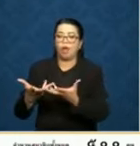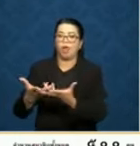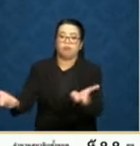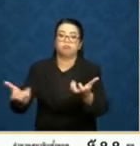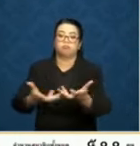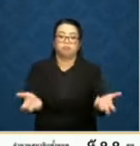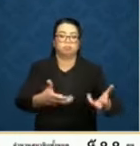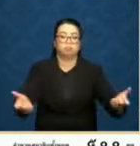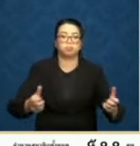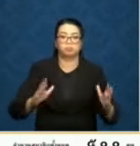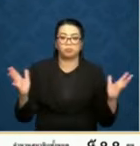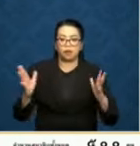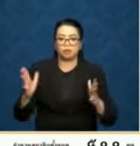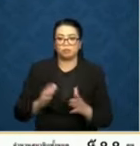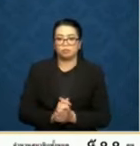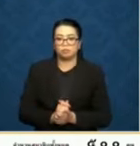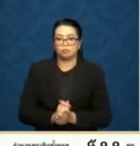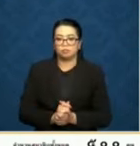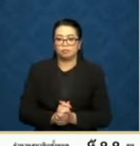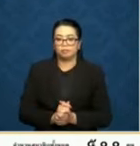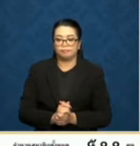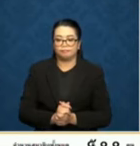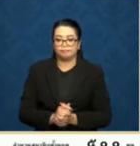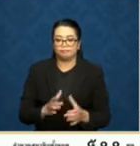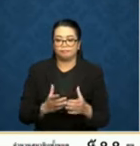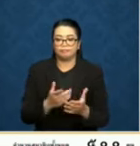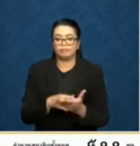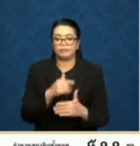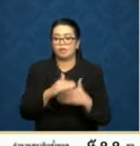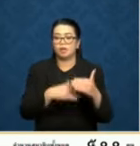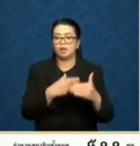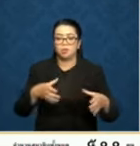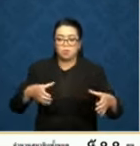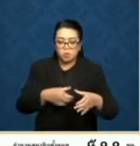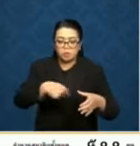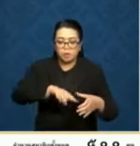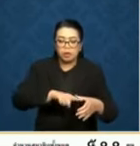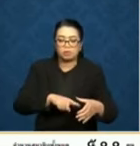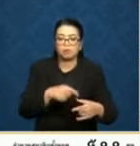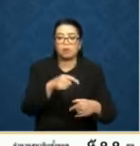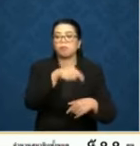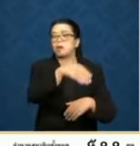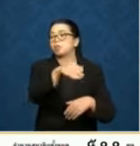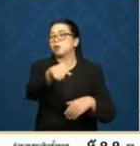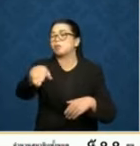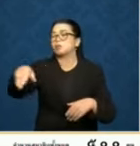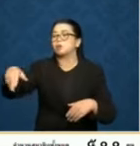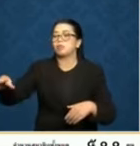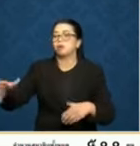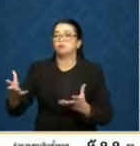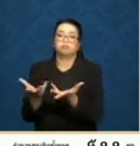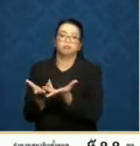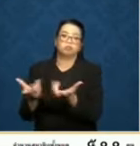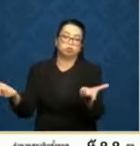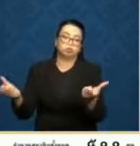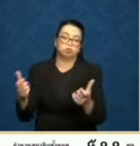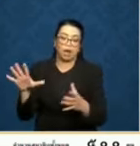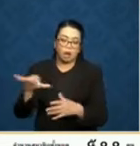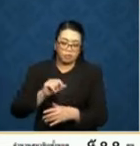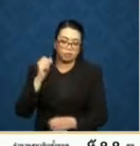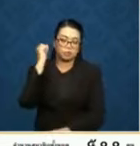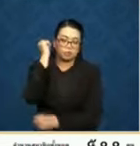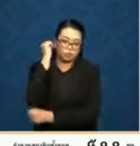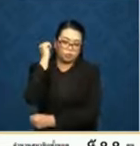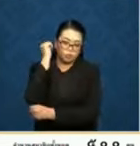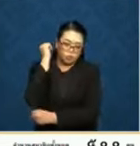ทั่วทประเทศนอกจความเหอมล้ำที่ผมได้กาวมาครับยังมีความเหือมล้ำที่เกิดจความยากจนวนนี้เราตองย